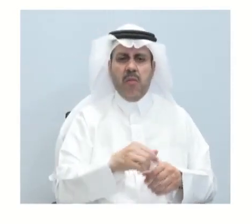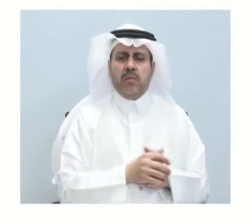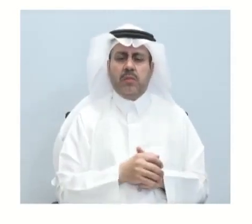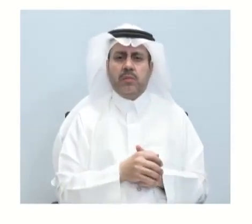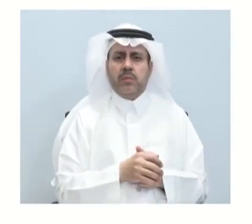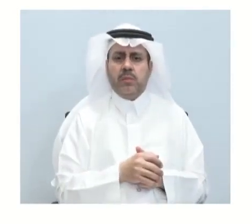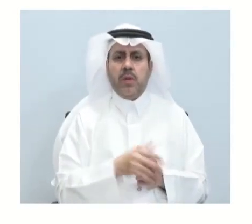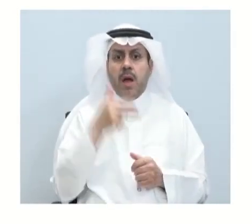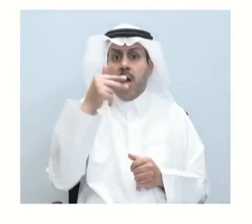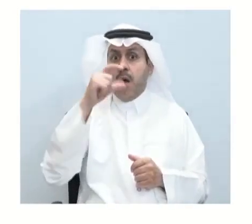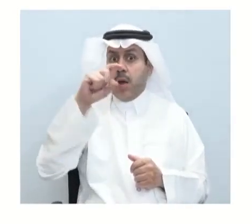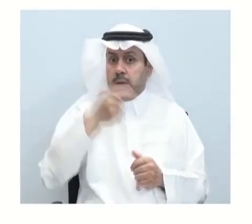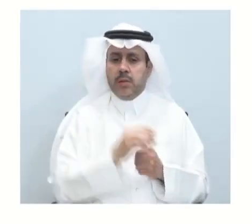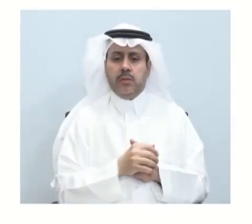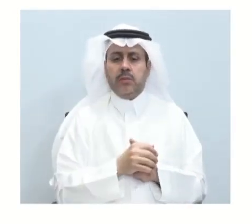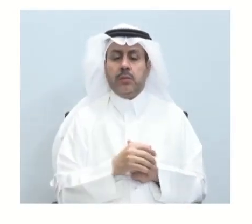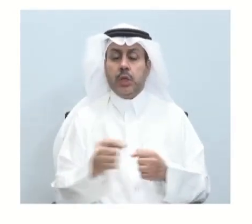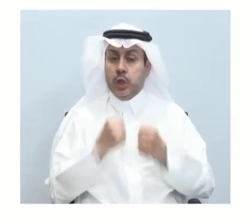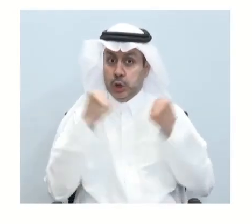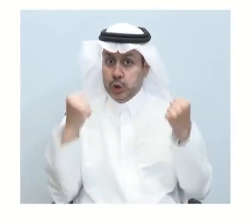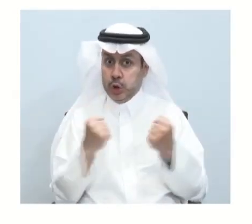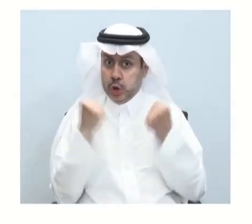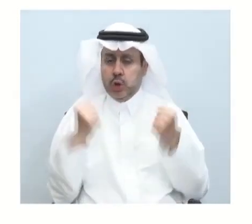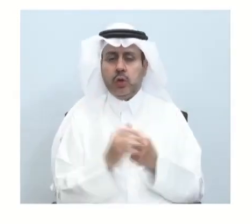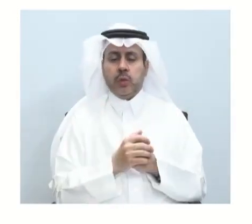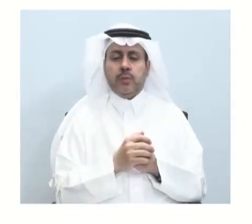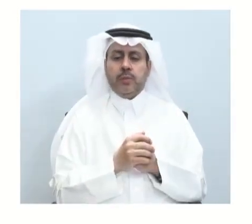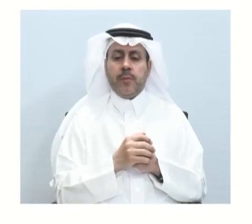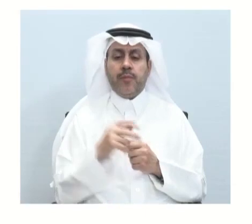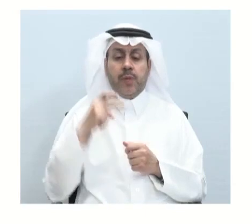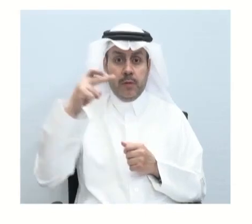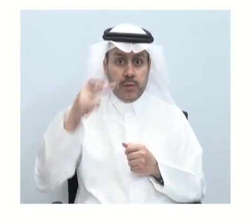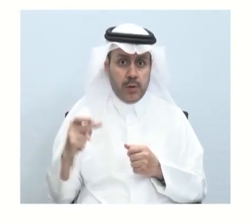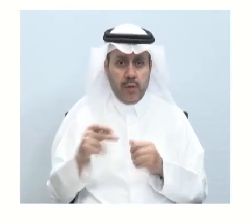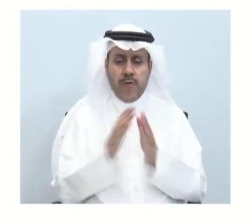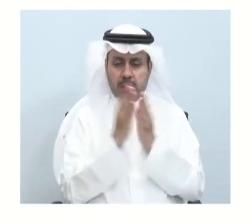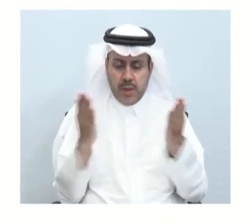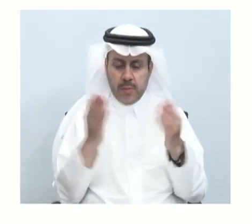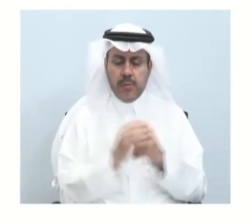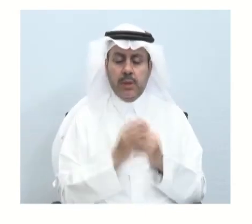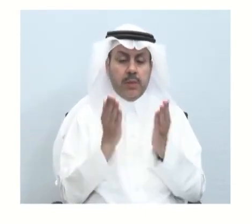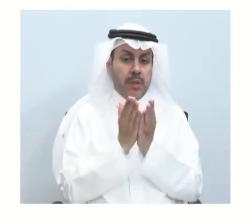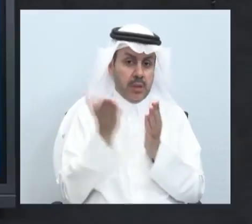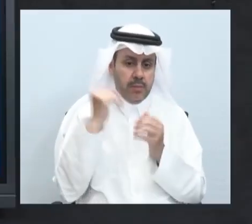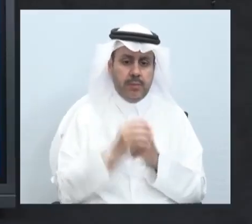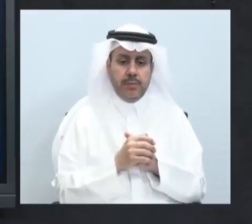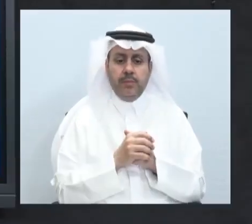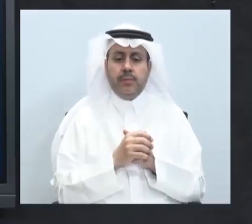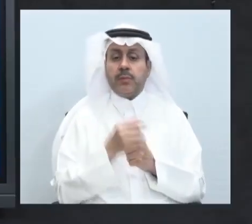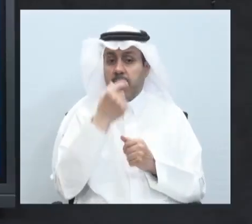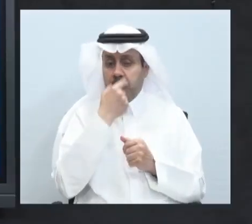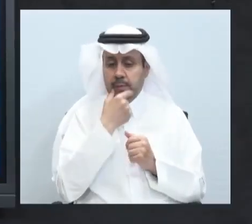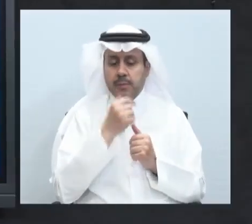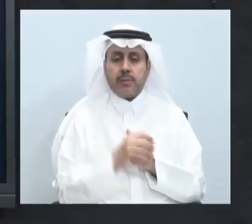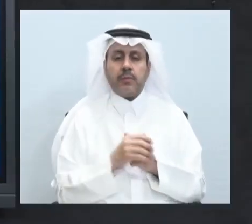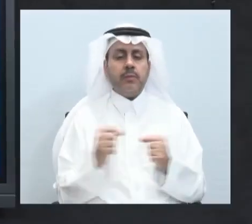قاتله هذا نشاط اجتهدوا اخواني في حله خاصه ان الكتاب قد درسناه في ماده سابقه هي ماده الحديث